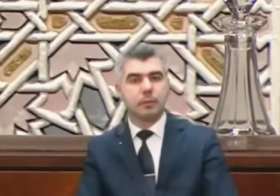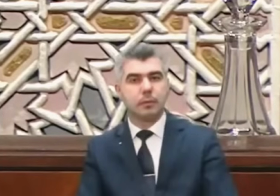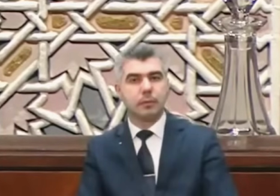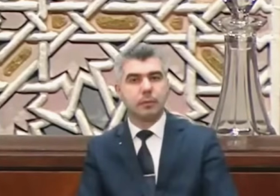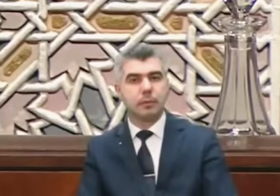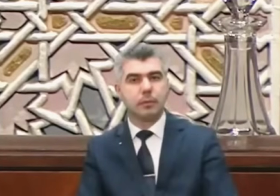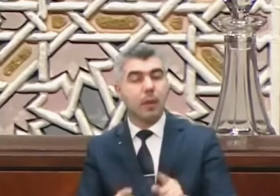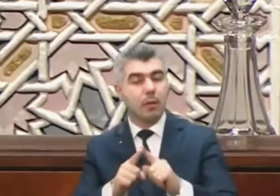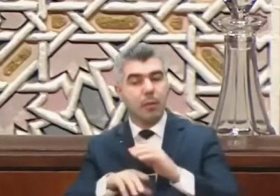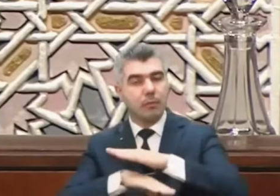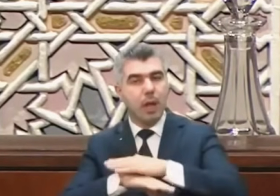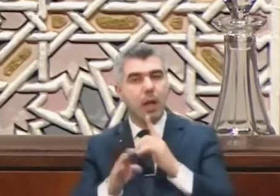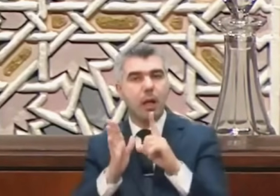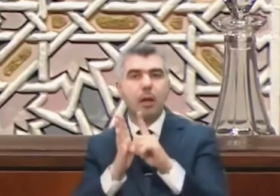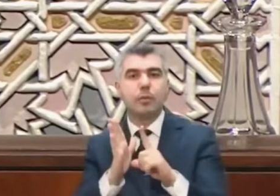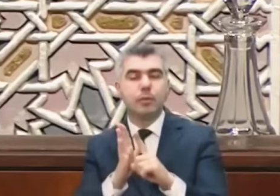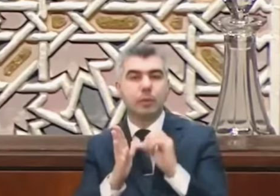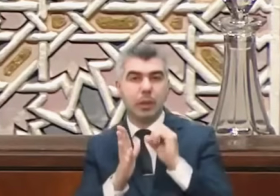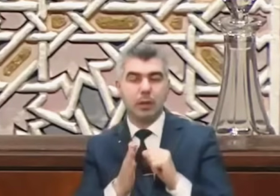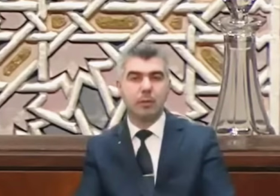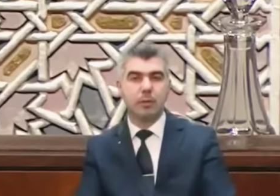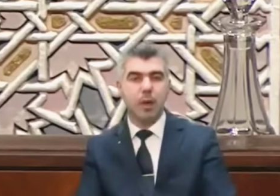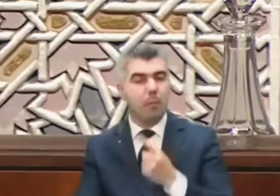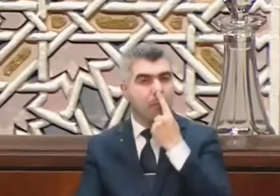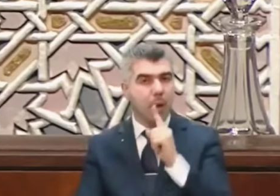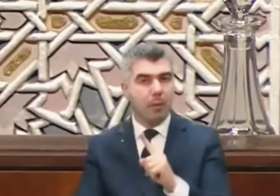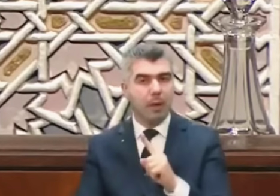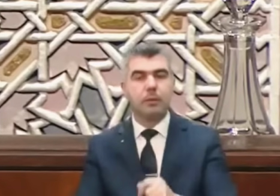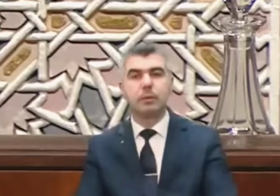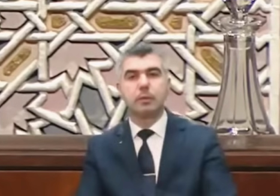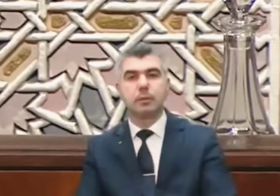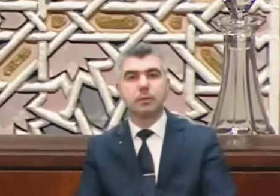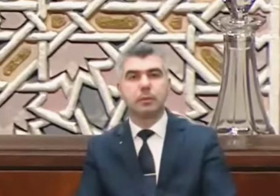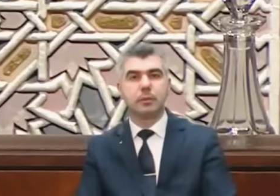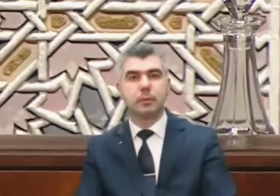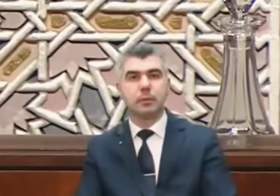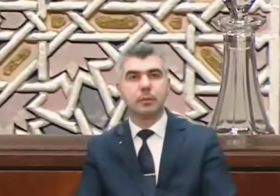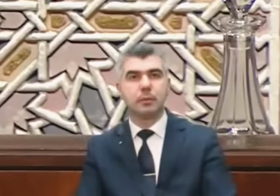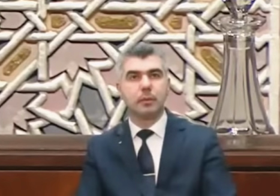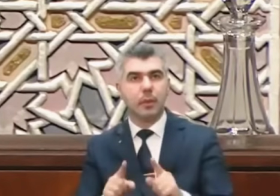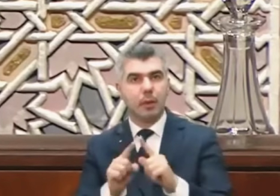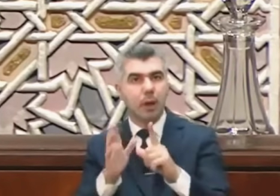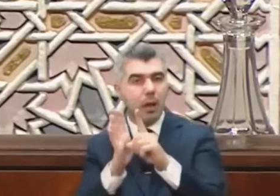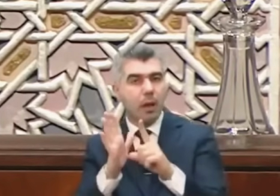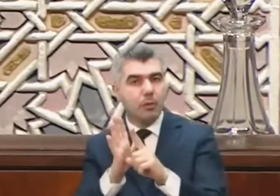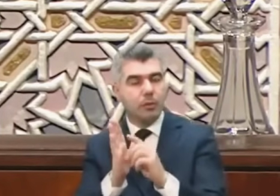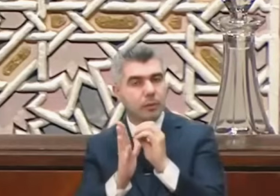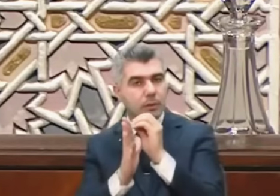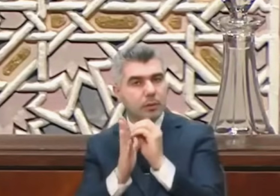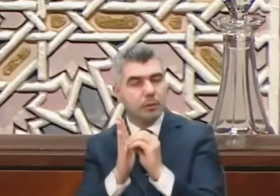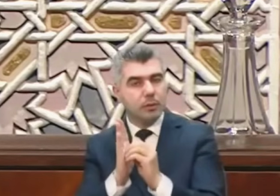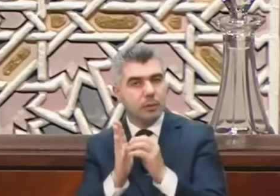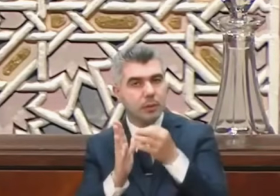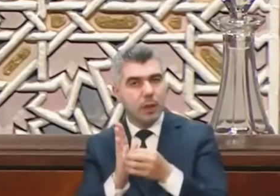انا هنا اطبق القانون. اذا اللي ما عجبوش اللي ما انا عطيني القانون انني نطبق